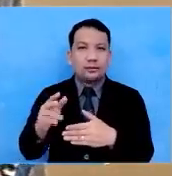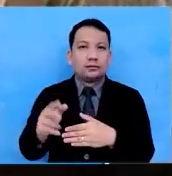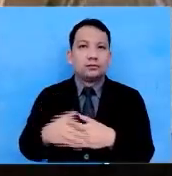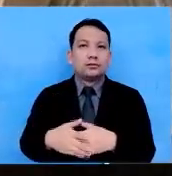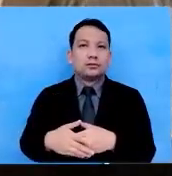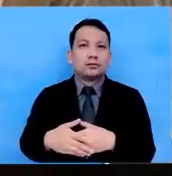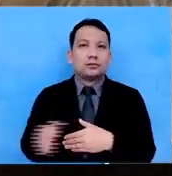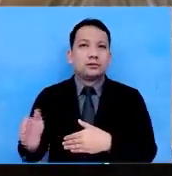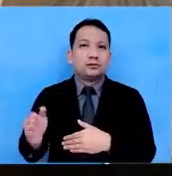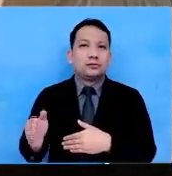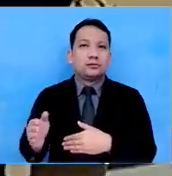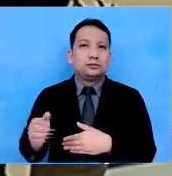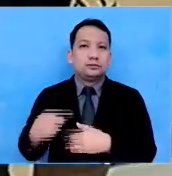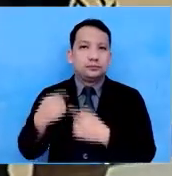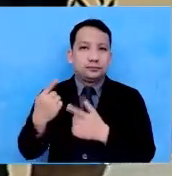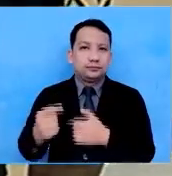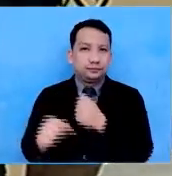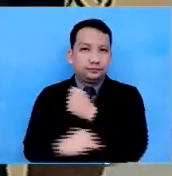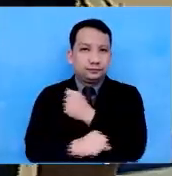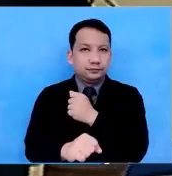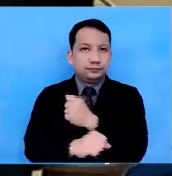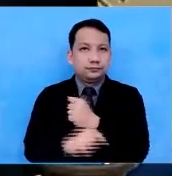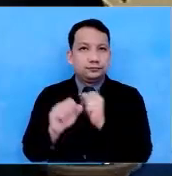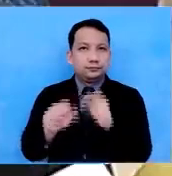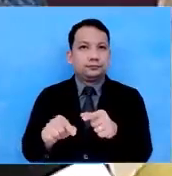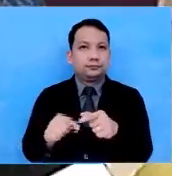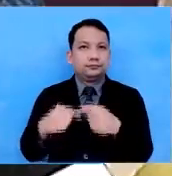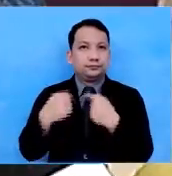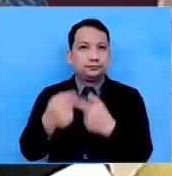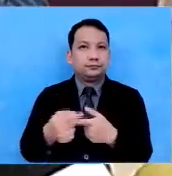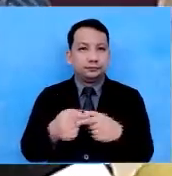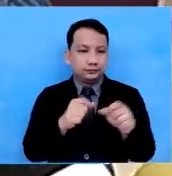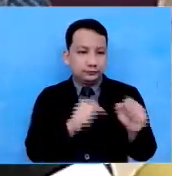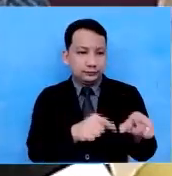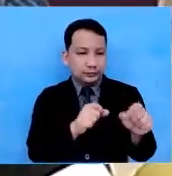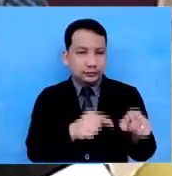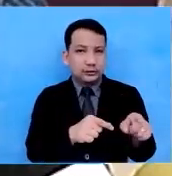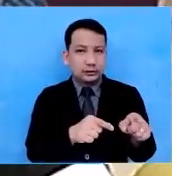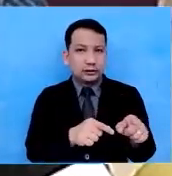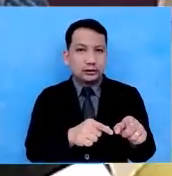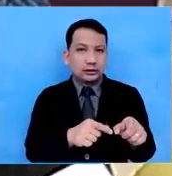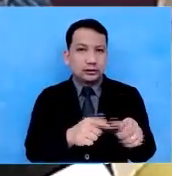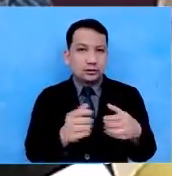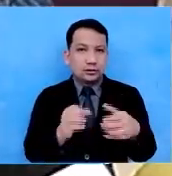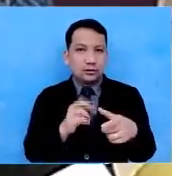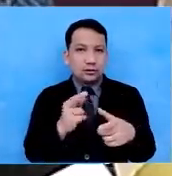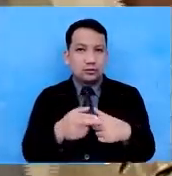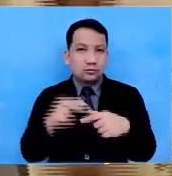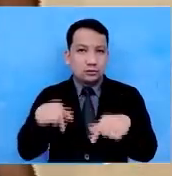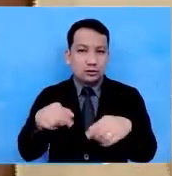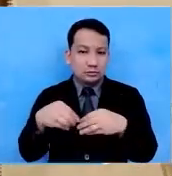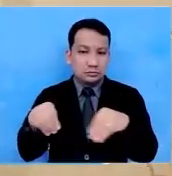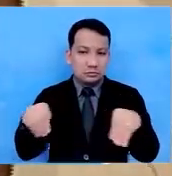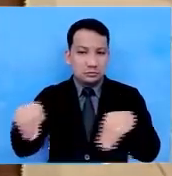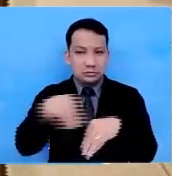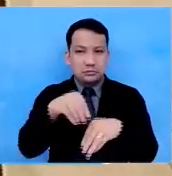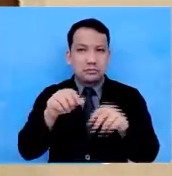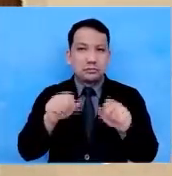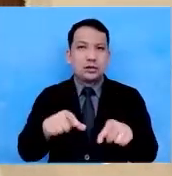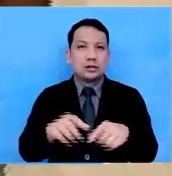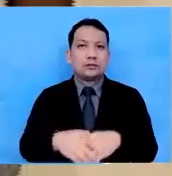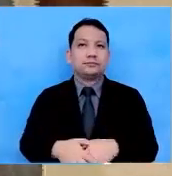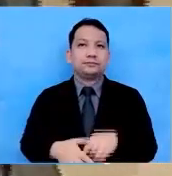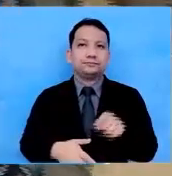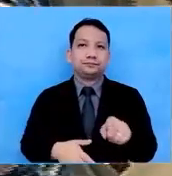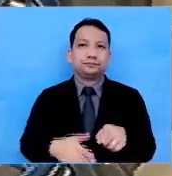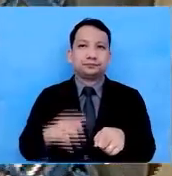itong nanakawang hardware. Kanila itong ibinibinta dito sa mga junk shop kung nandito sa paligid lang. Si Gonzalvo